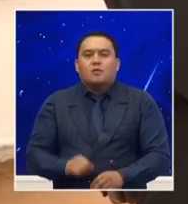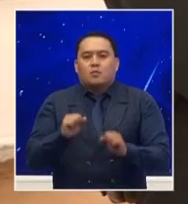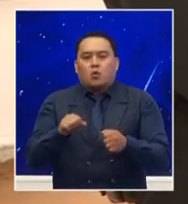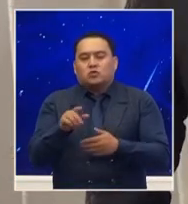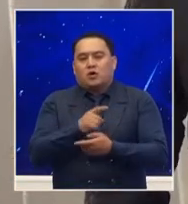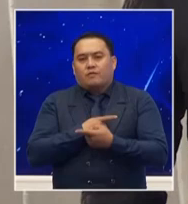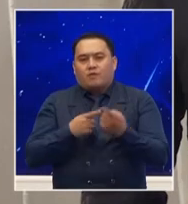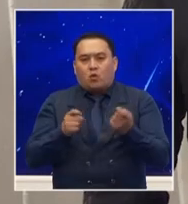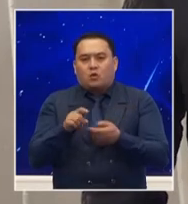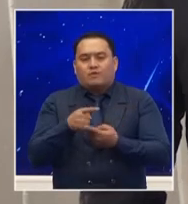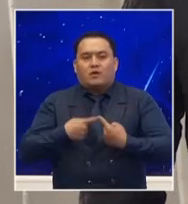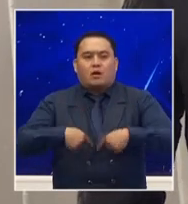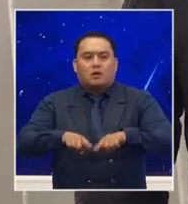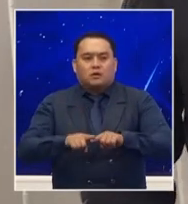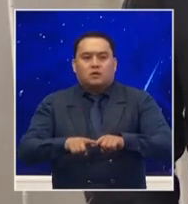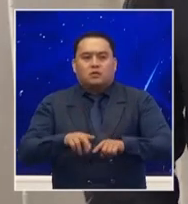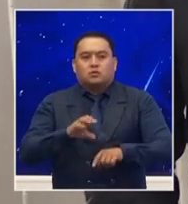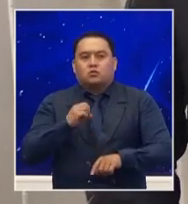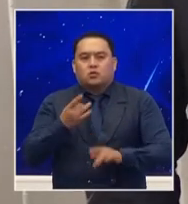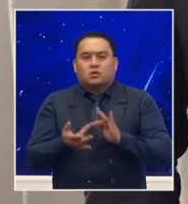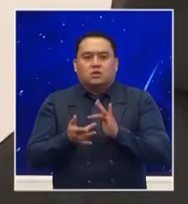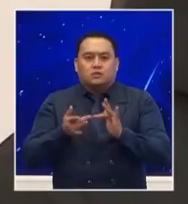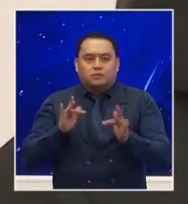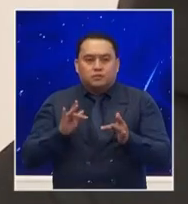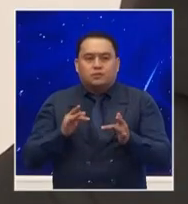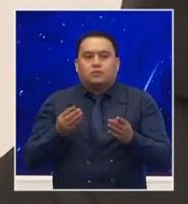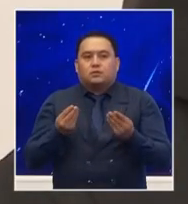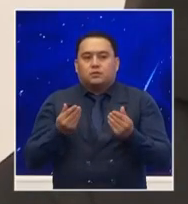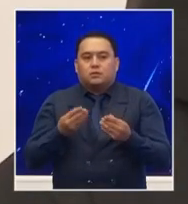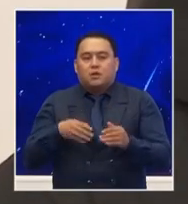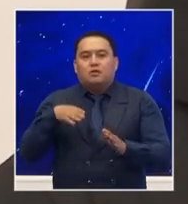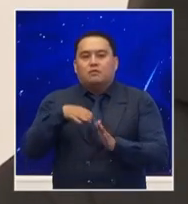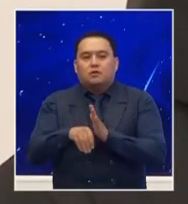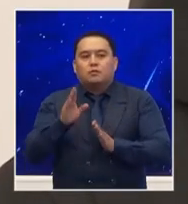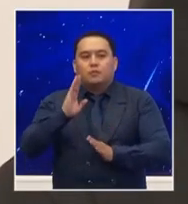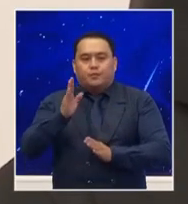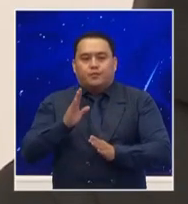найти на официальном сайте организации или в социальных сетях. Эта сумма станет вкладом в будущее